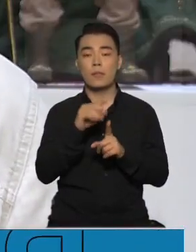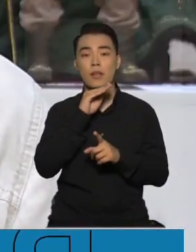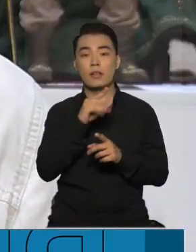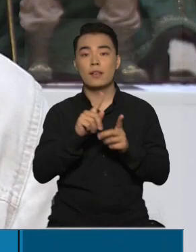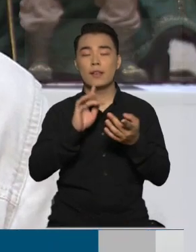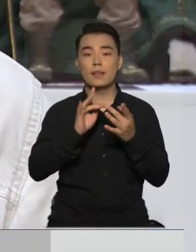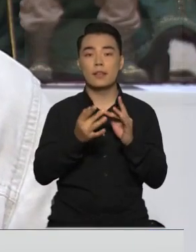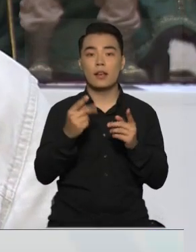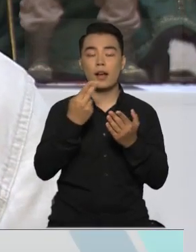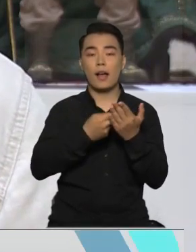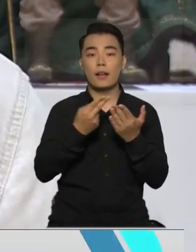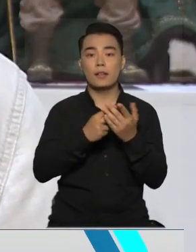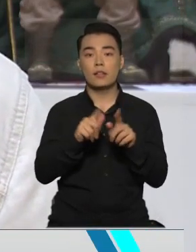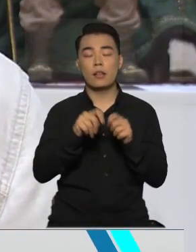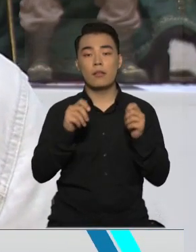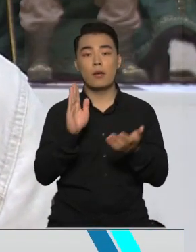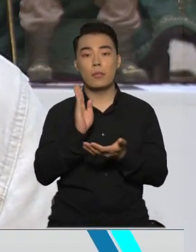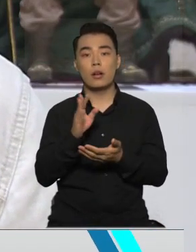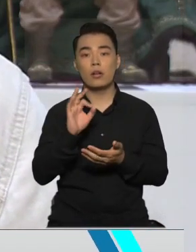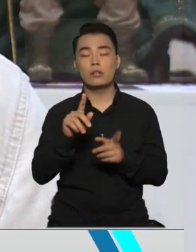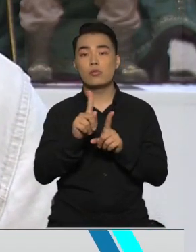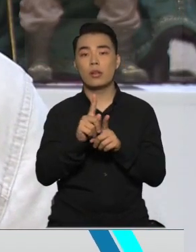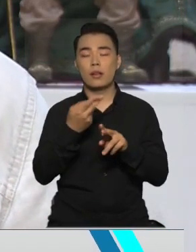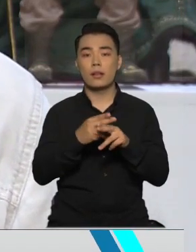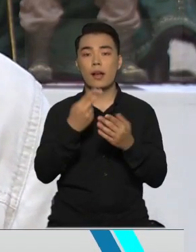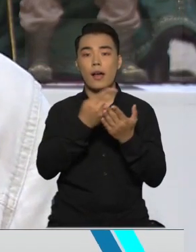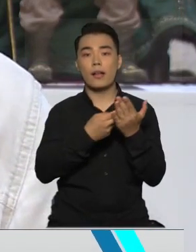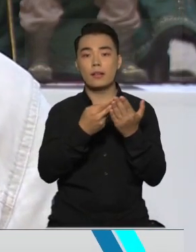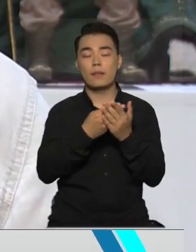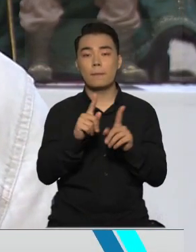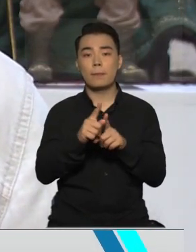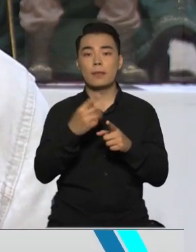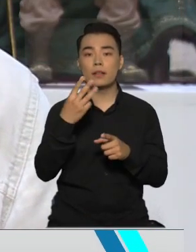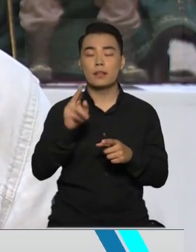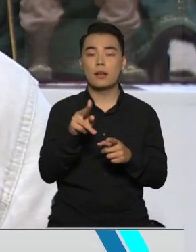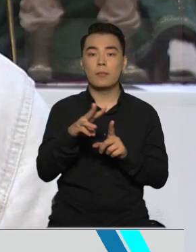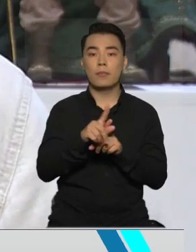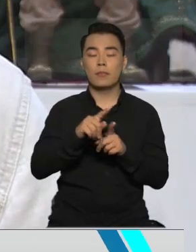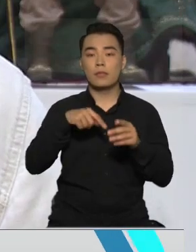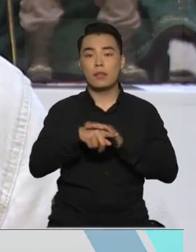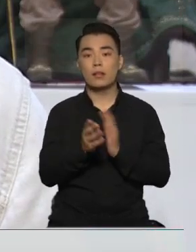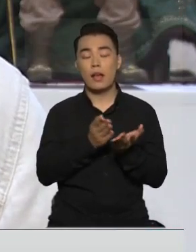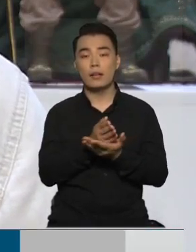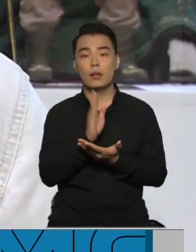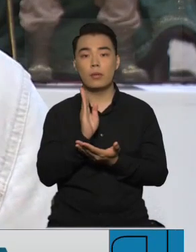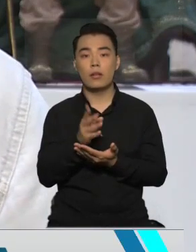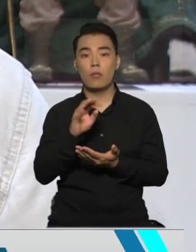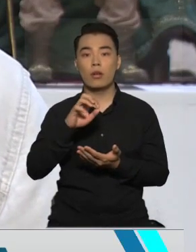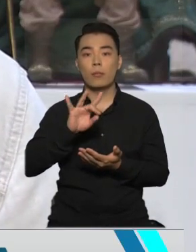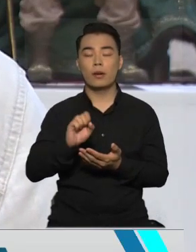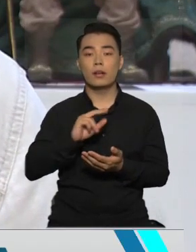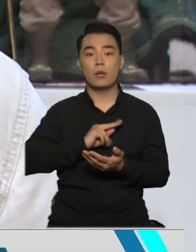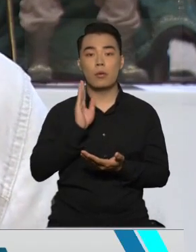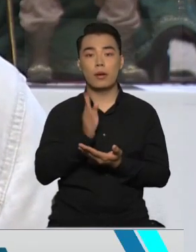создает картинки, потом по этим картинкам делается 3D-модель, снимается с этой 3D-модели форма,